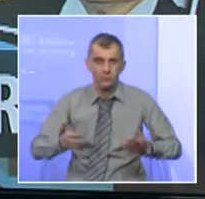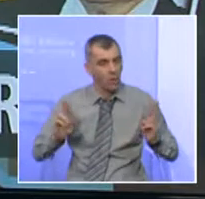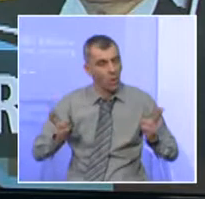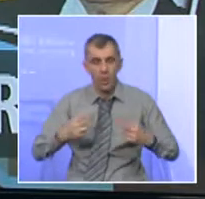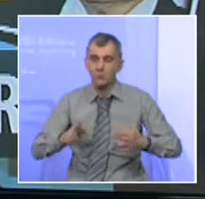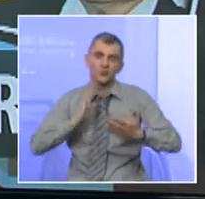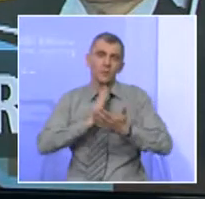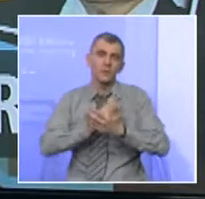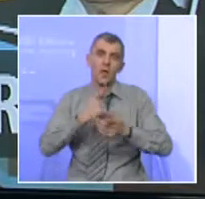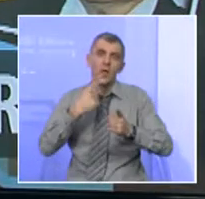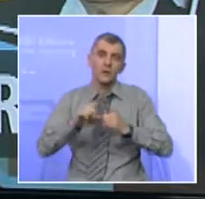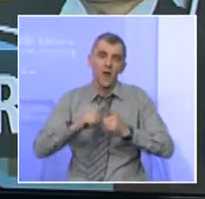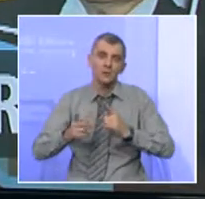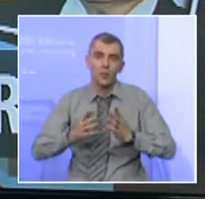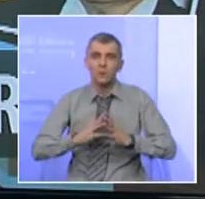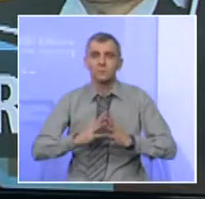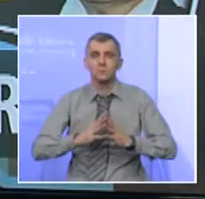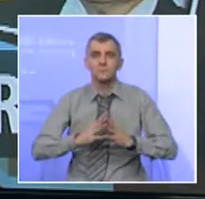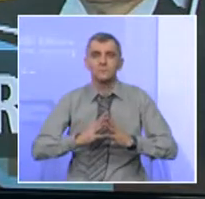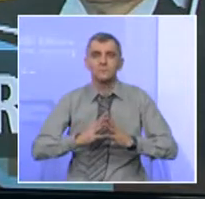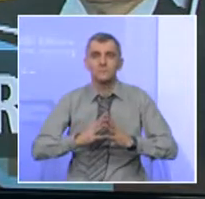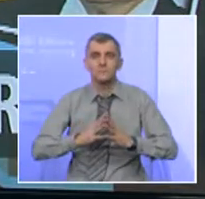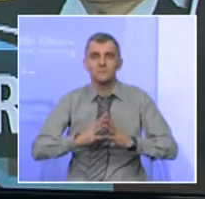biti razlog da se